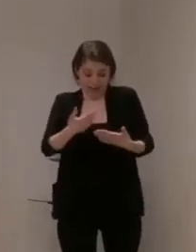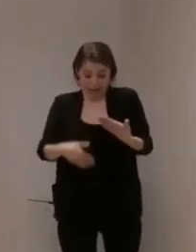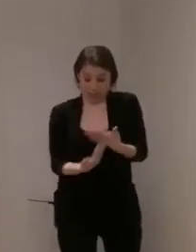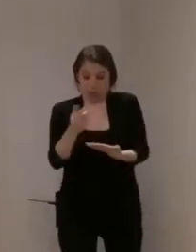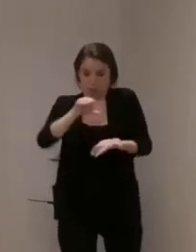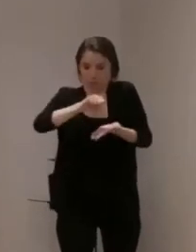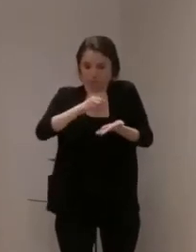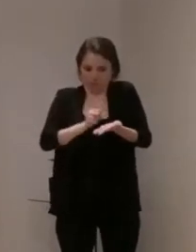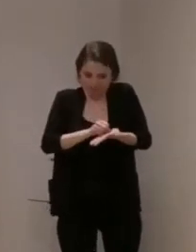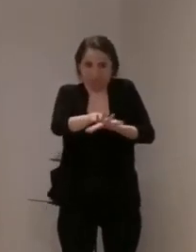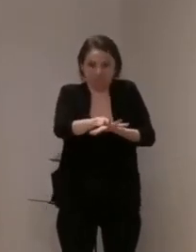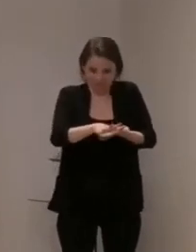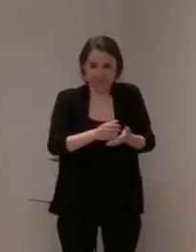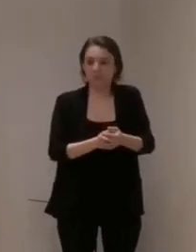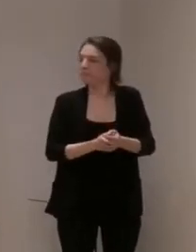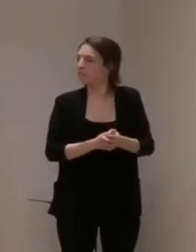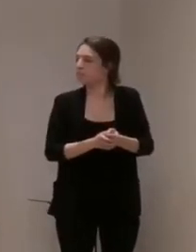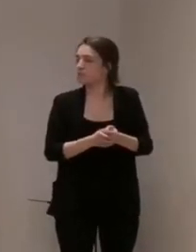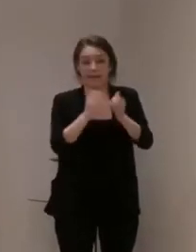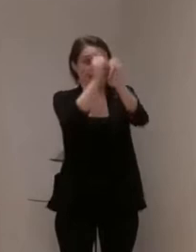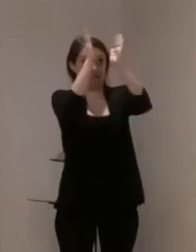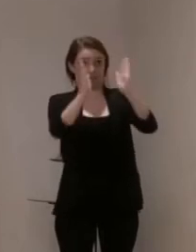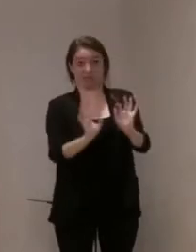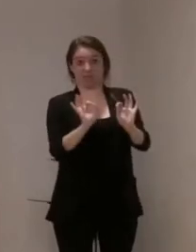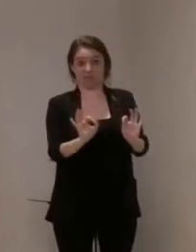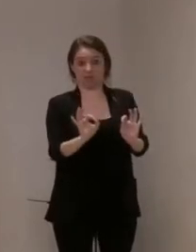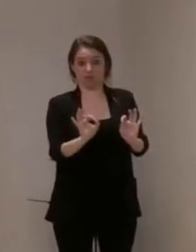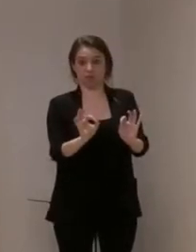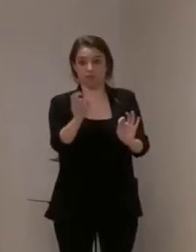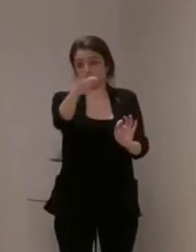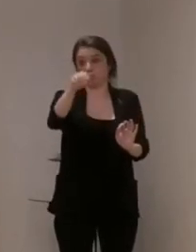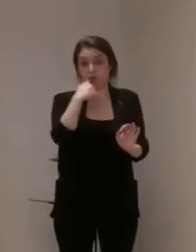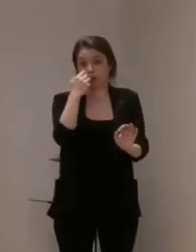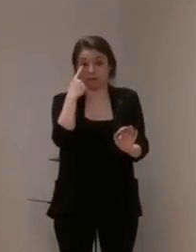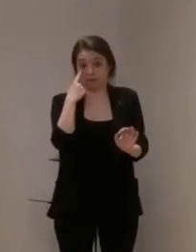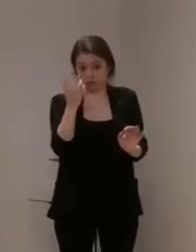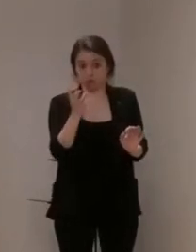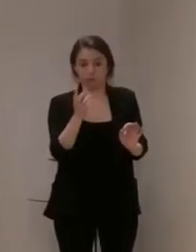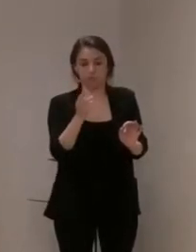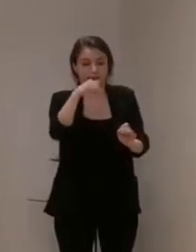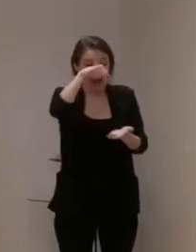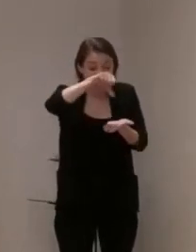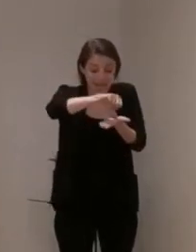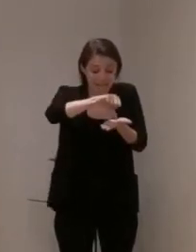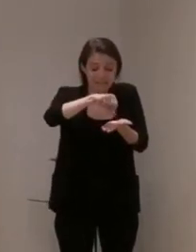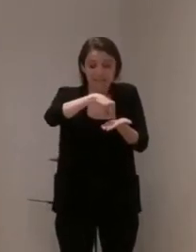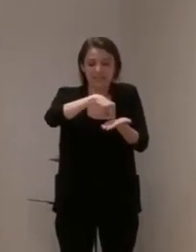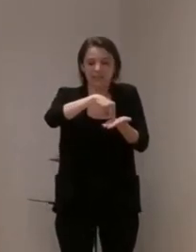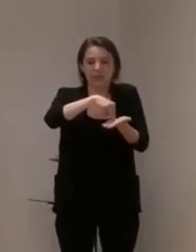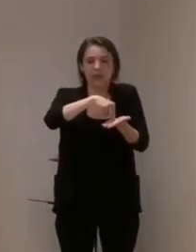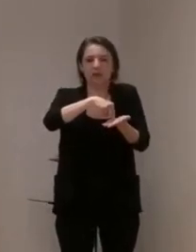En aquest edifici, que és el que més o menys la nostra generació coneix, hi havia el nucli de la